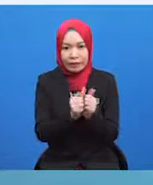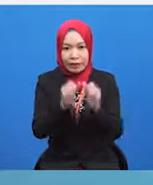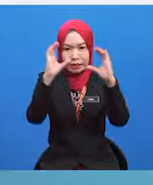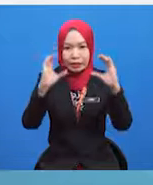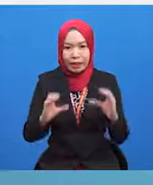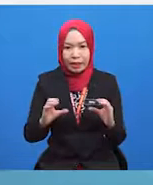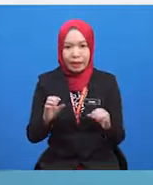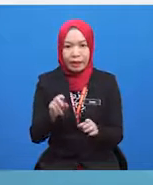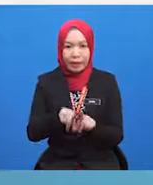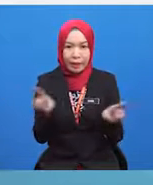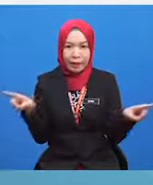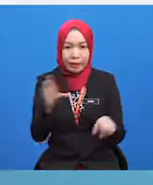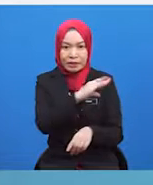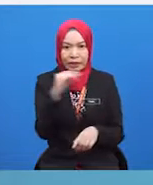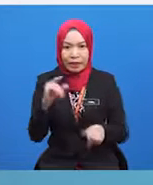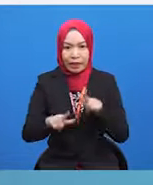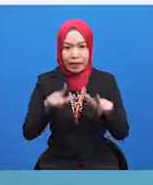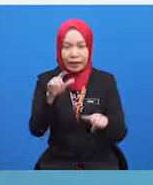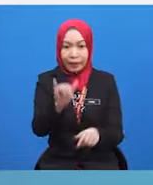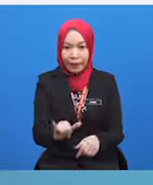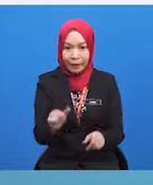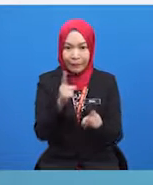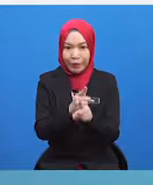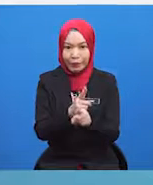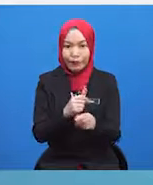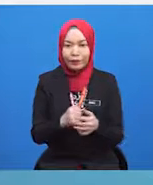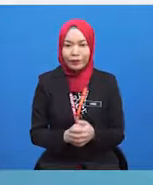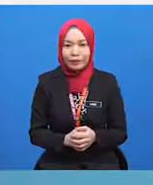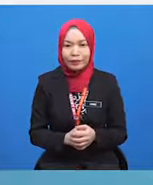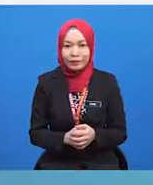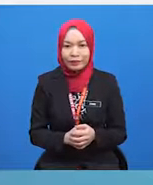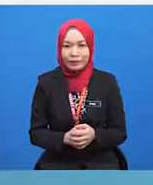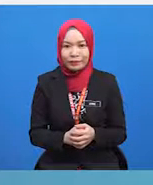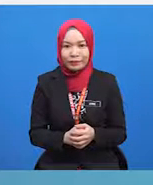berbeza dengan langkah-langkah yang betul.